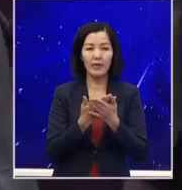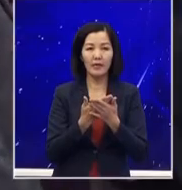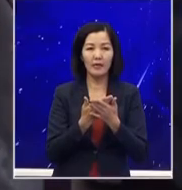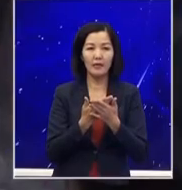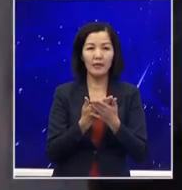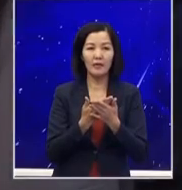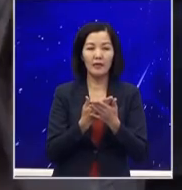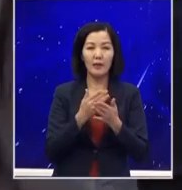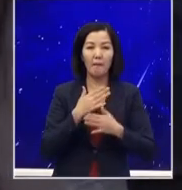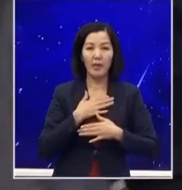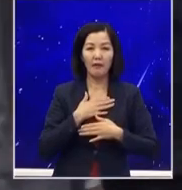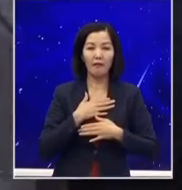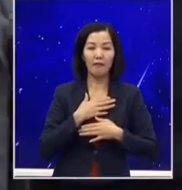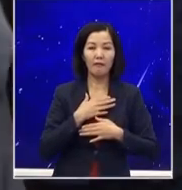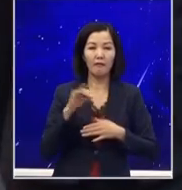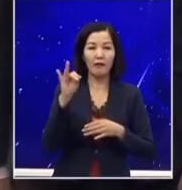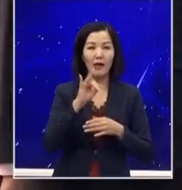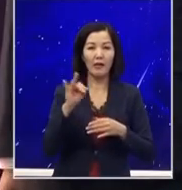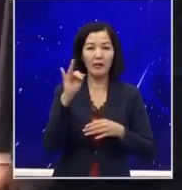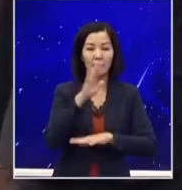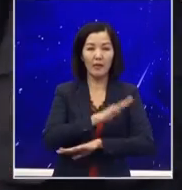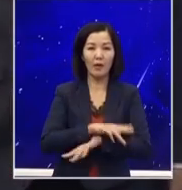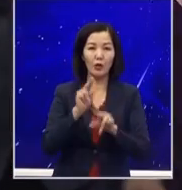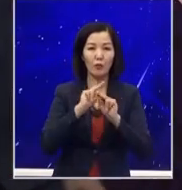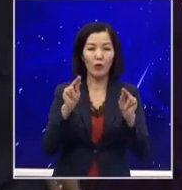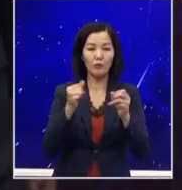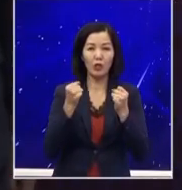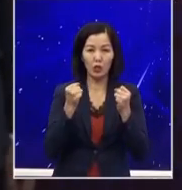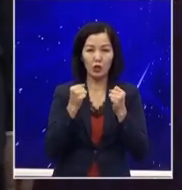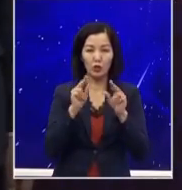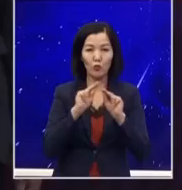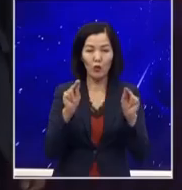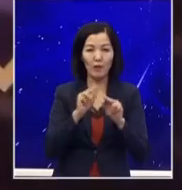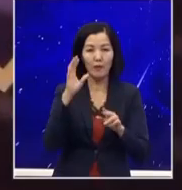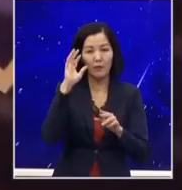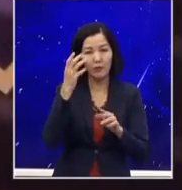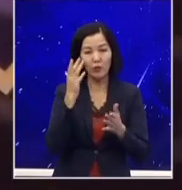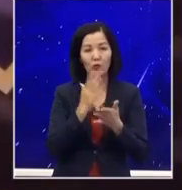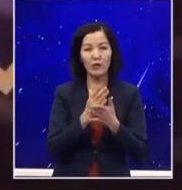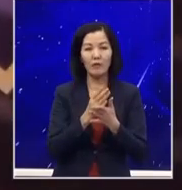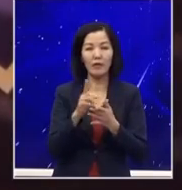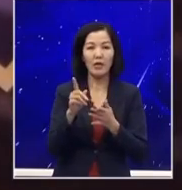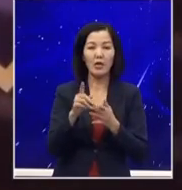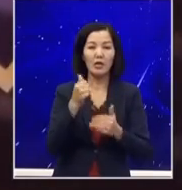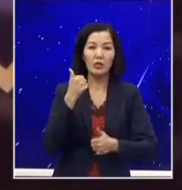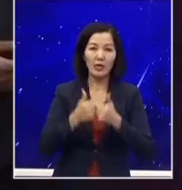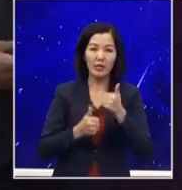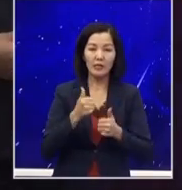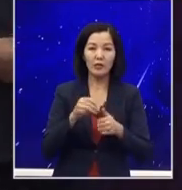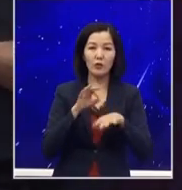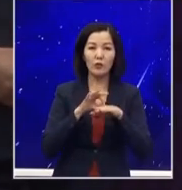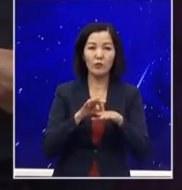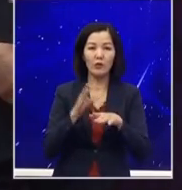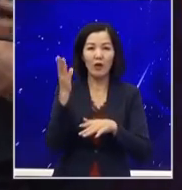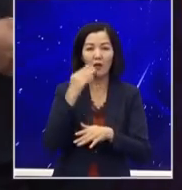өзім тарихшы маманмын. Арамызда дене шынықтыру пәнінің мұғалімдері бар, психологтар бар. Осындай жарысты ұйымдастырып отқан